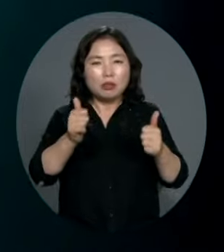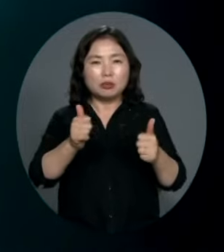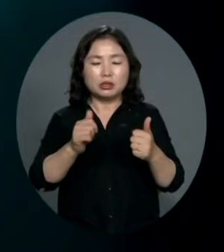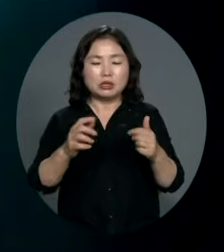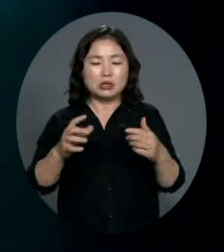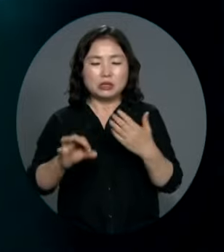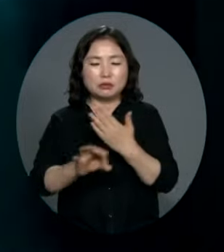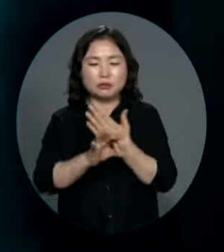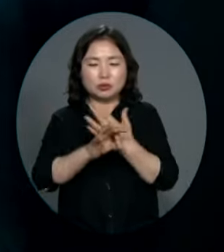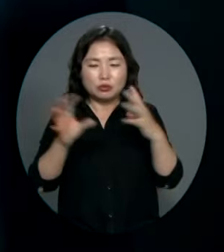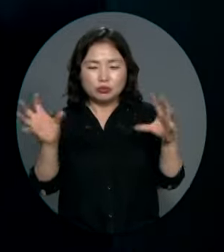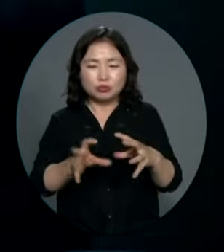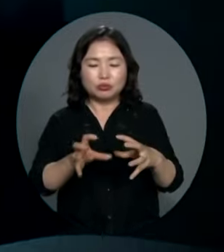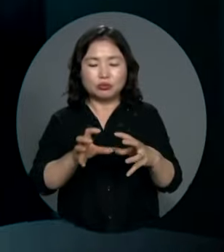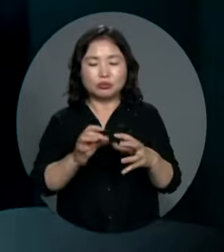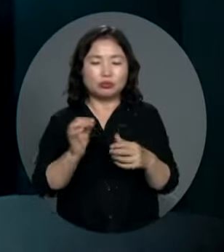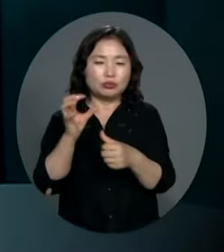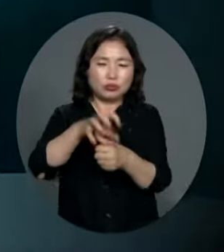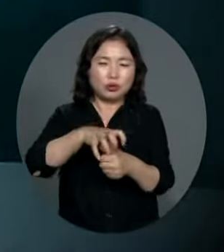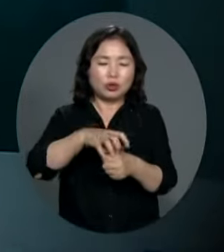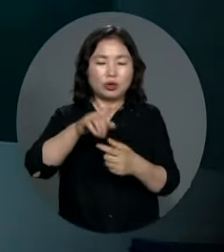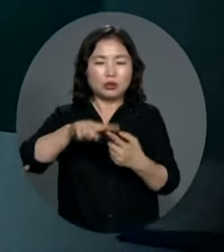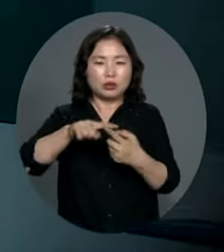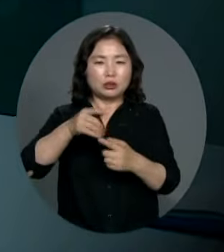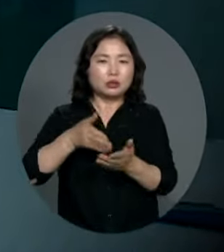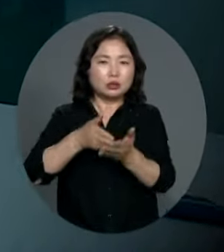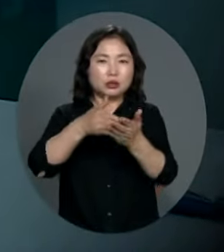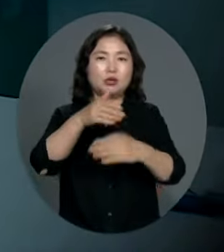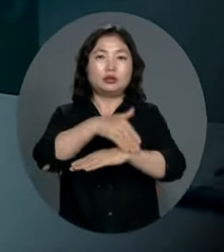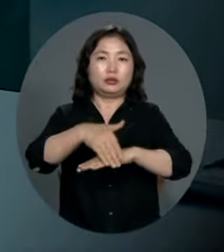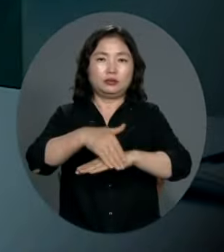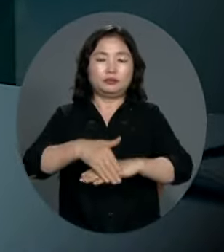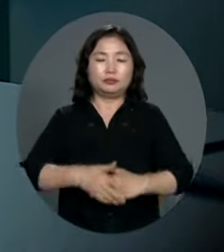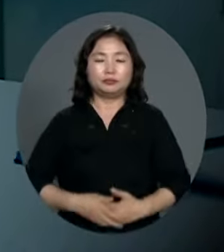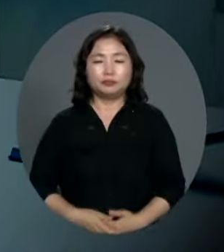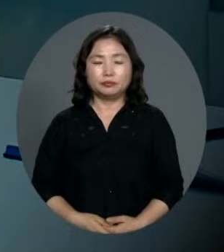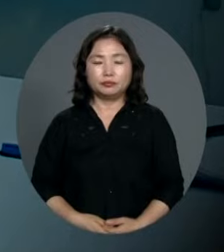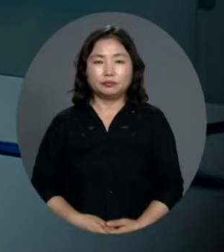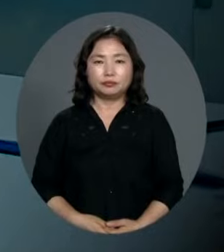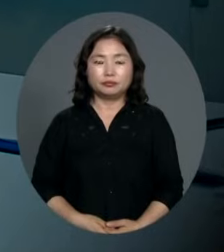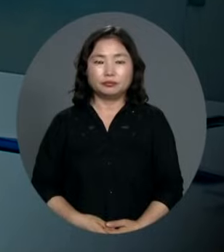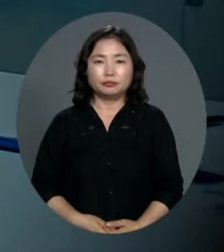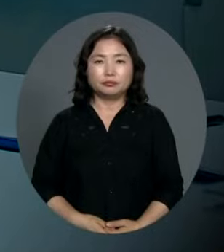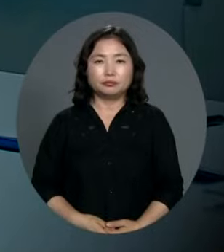가처분 신청을 할 계획입니다. MBC 뉴스 도건협입니다.